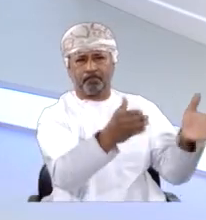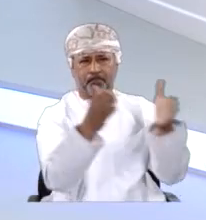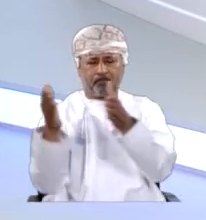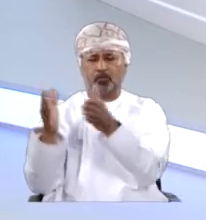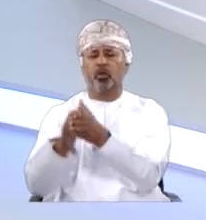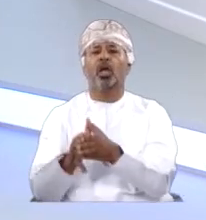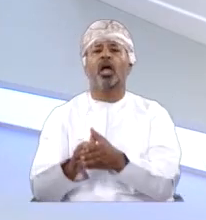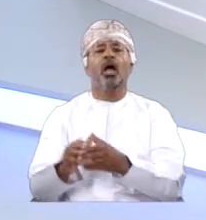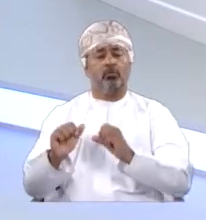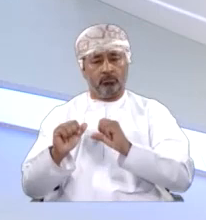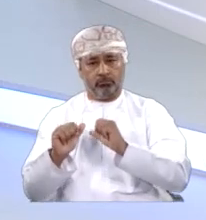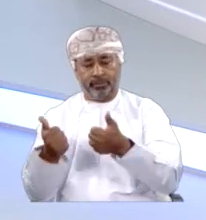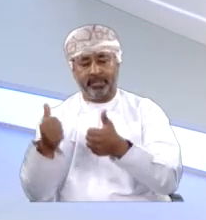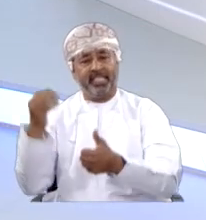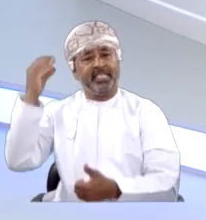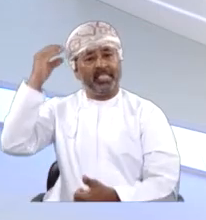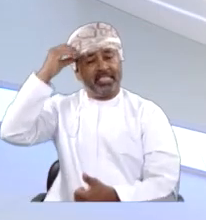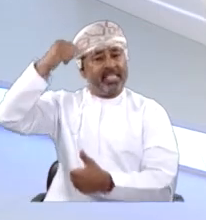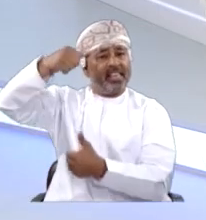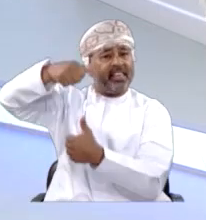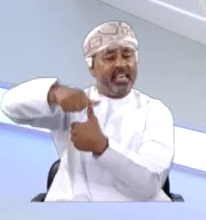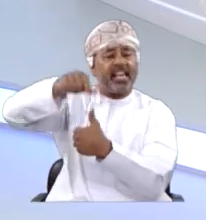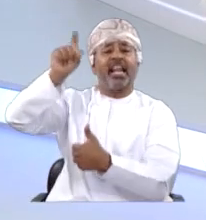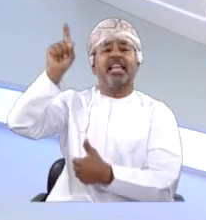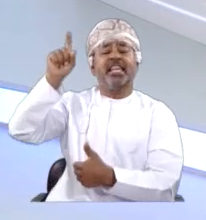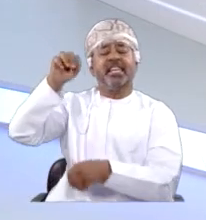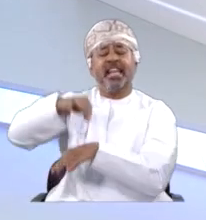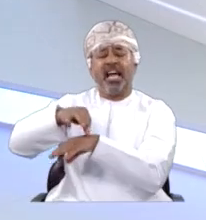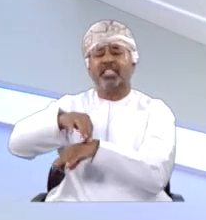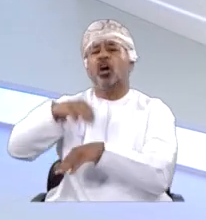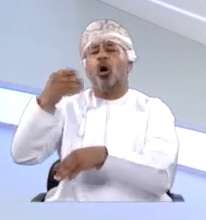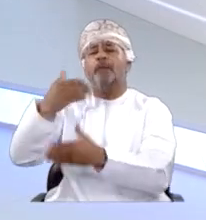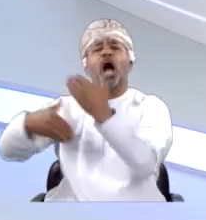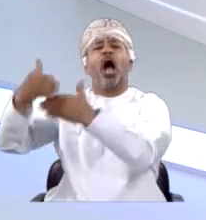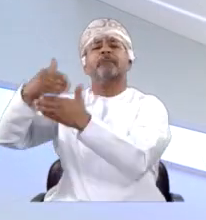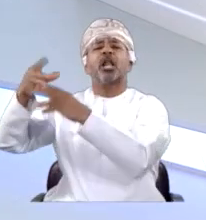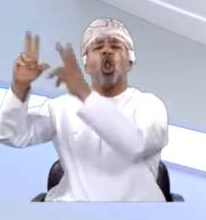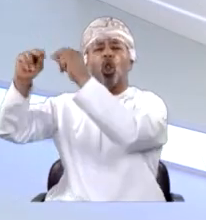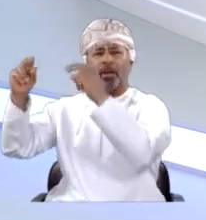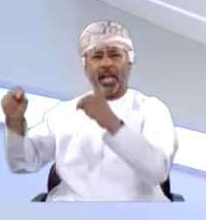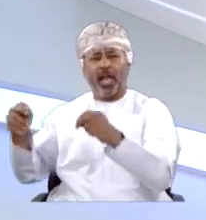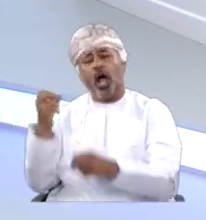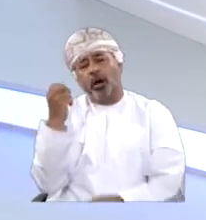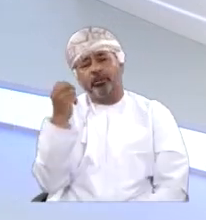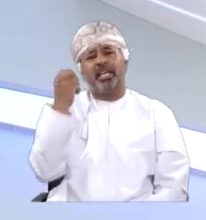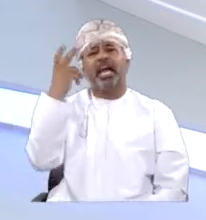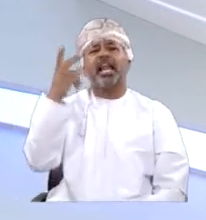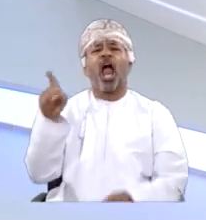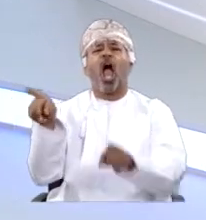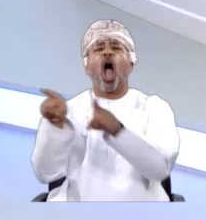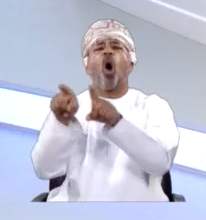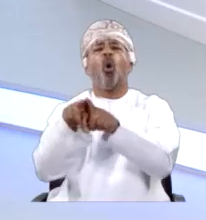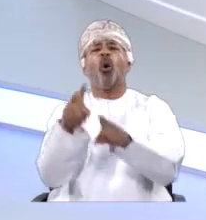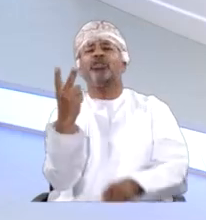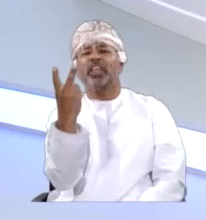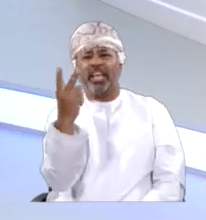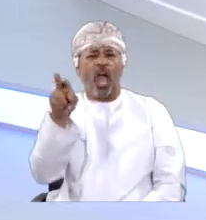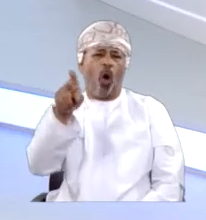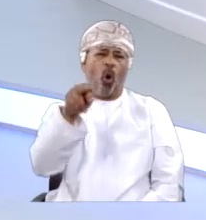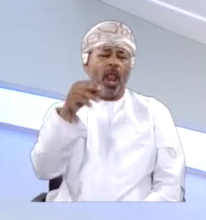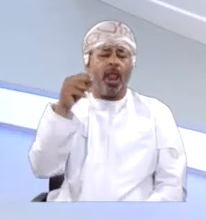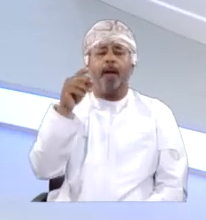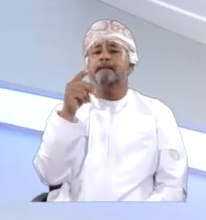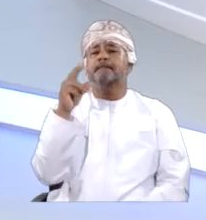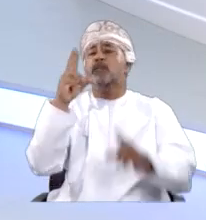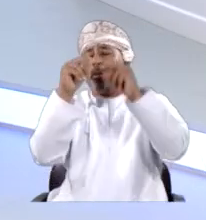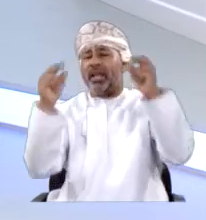في خطوة لتذكير الناس بأيام مجد العمارة اللبنانية، ابتكر شقيقان لبنانيان